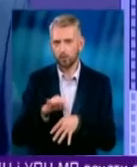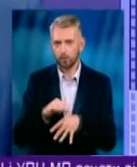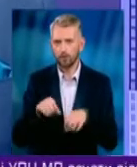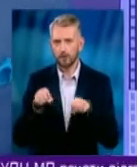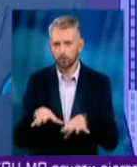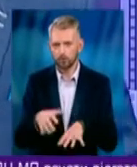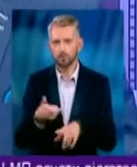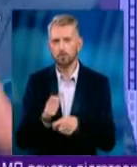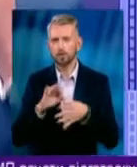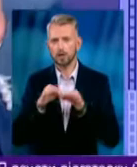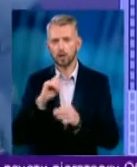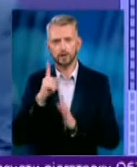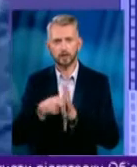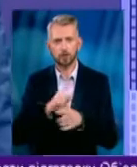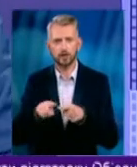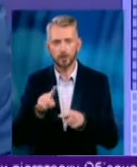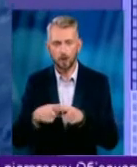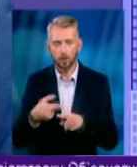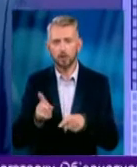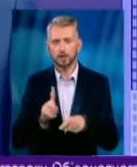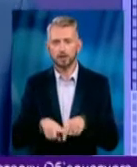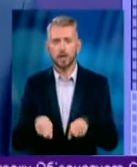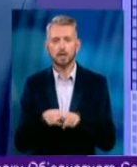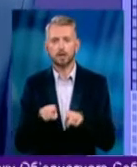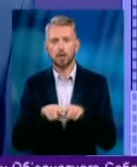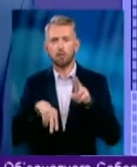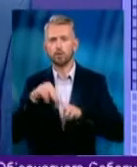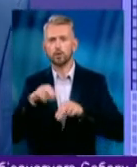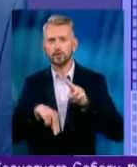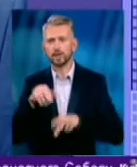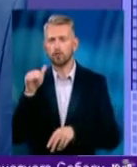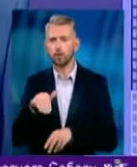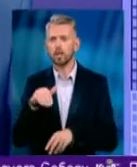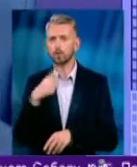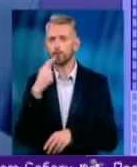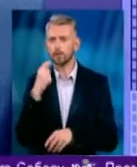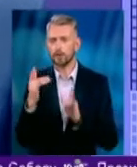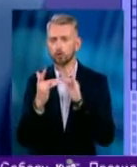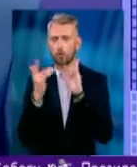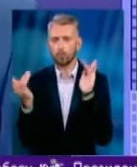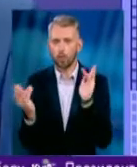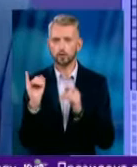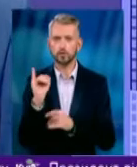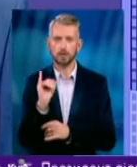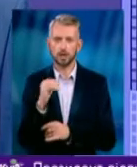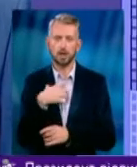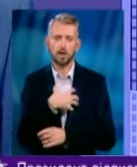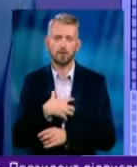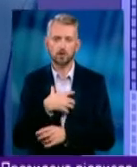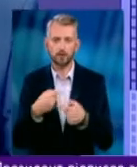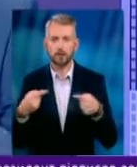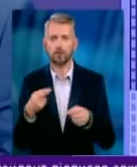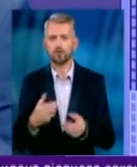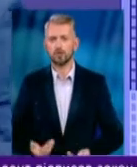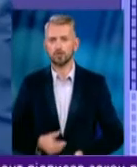вже дізнаєтеся незабаром. Так само це і будівництво Подільсько-Воскресенського мосту, і важливі речі для